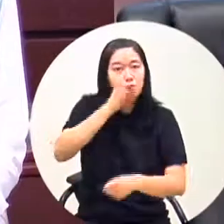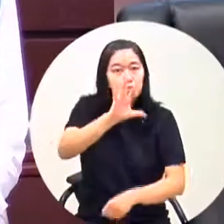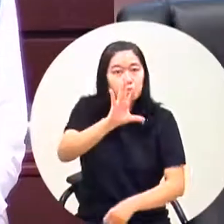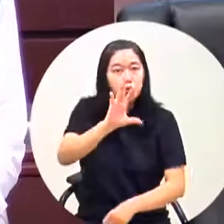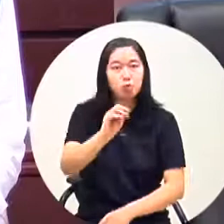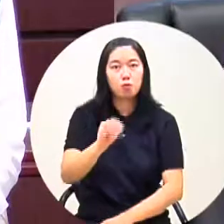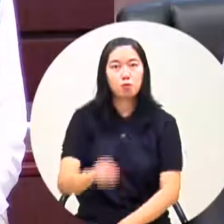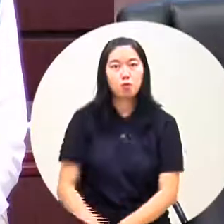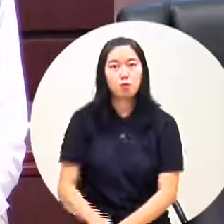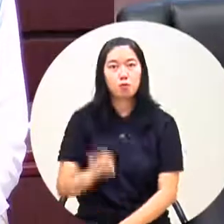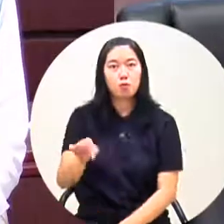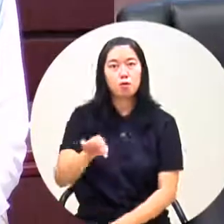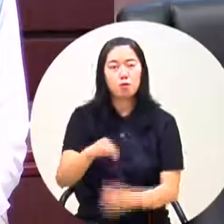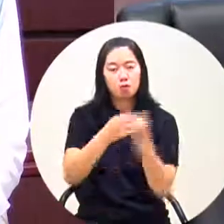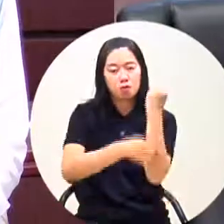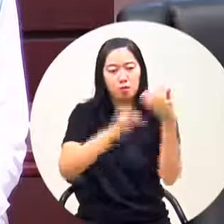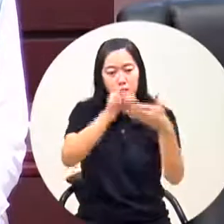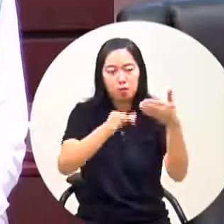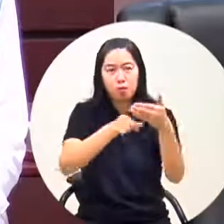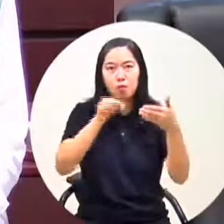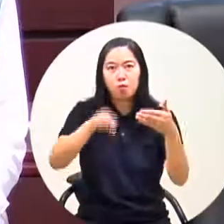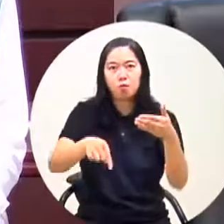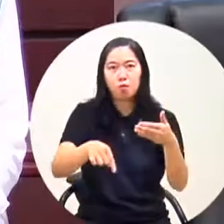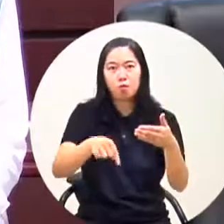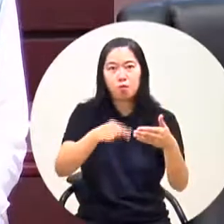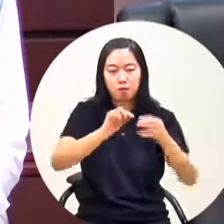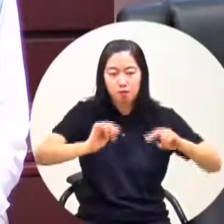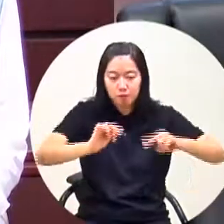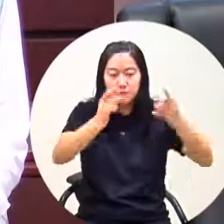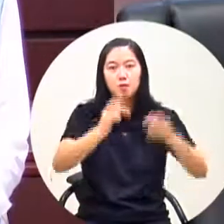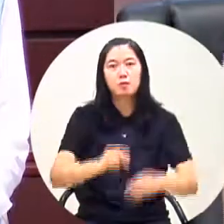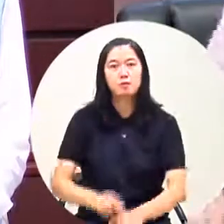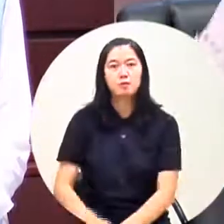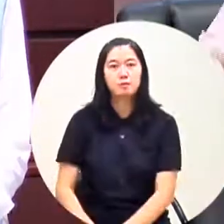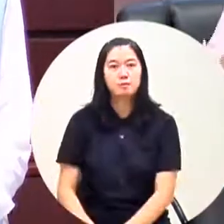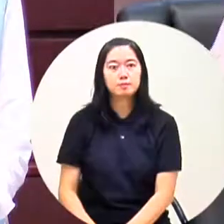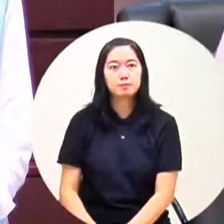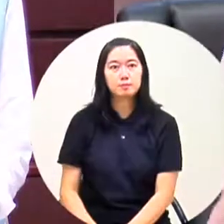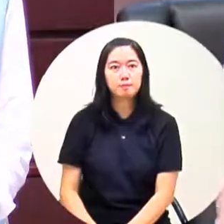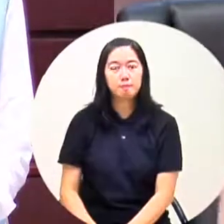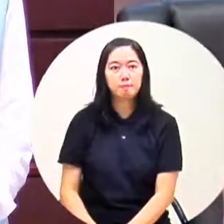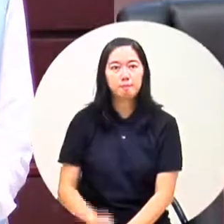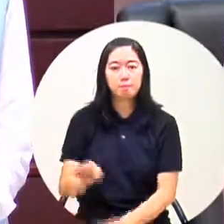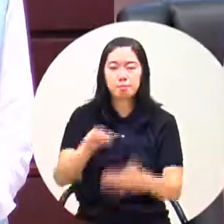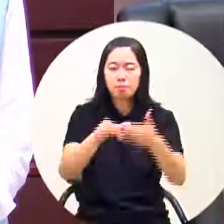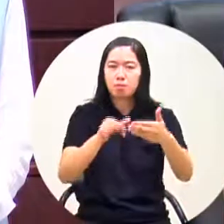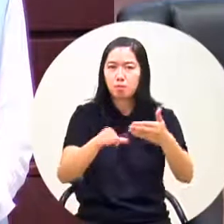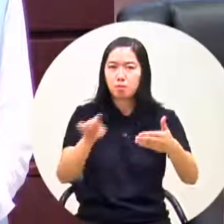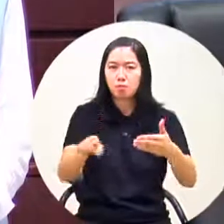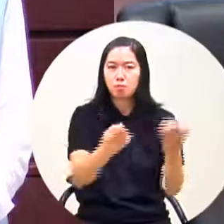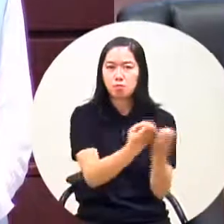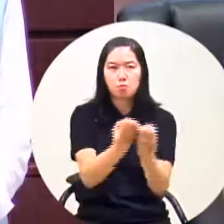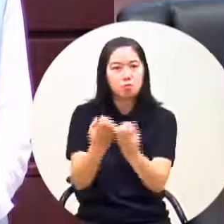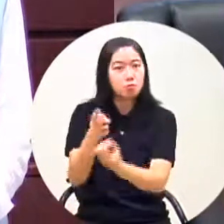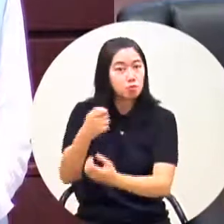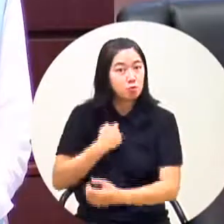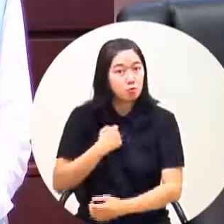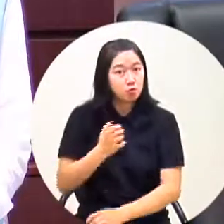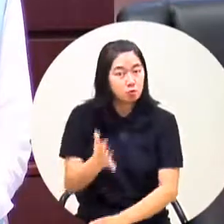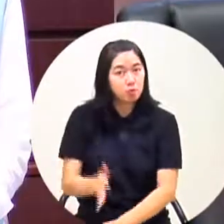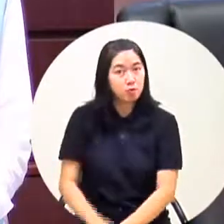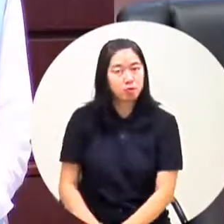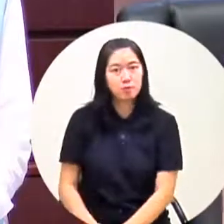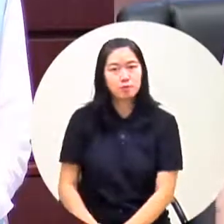个法，这么小的一点地方都要调整。这个法产生了多少问题？在你看来，真的只有这样